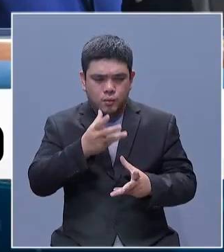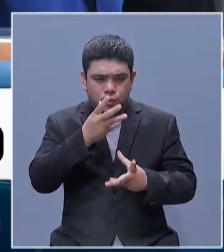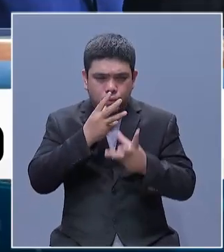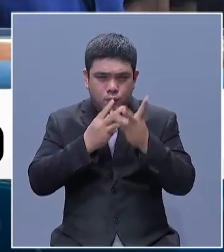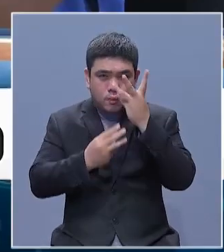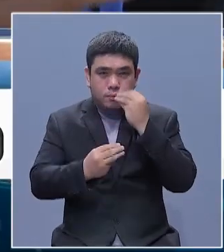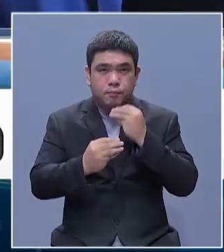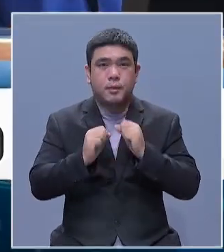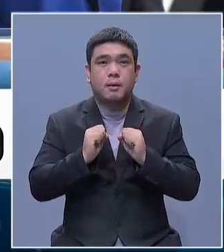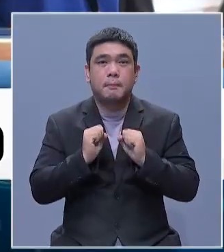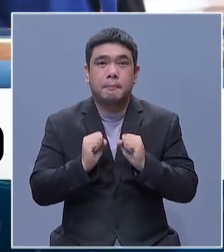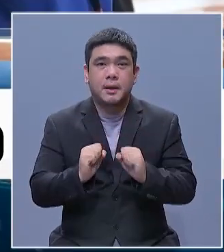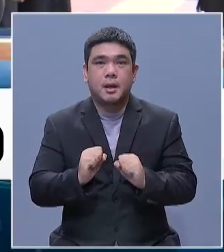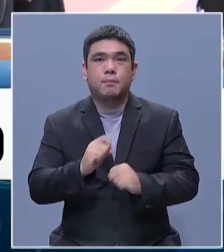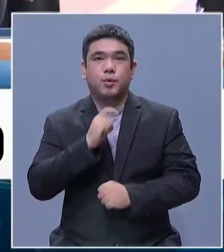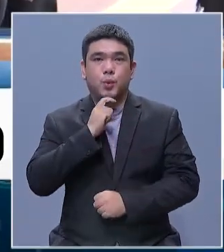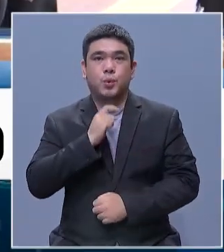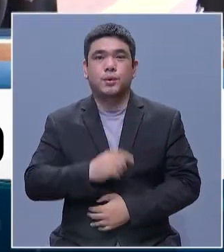จให้เยอะขึ้นค่ะ